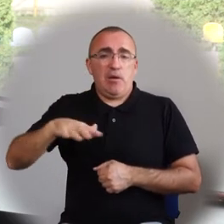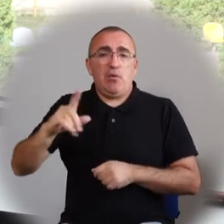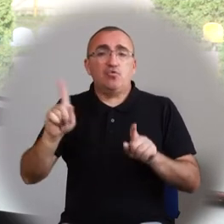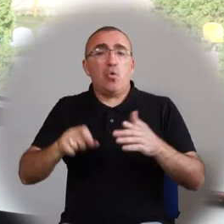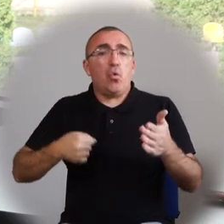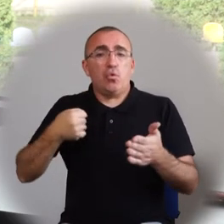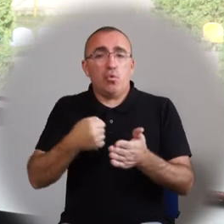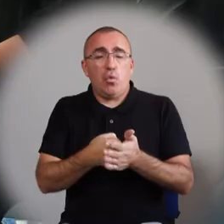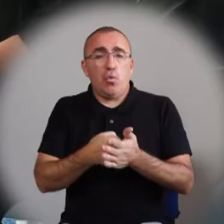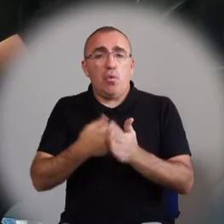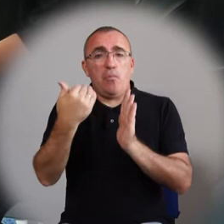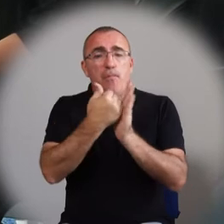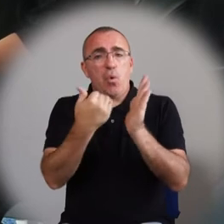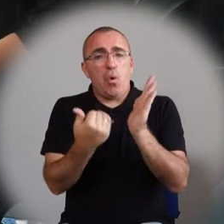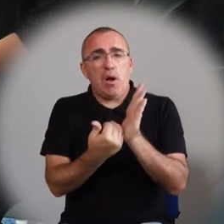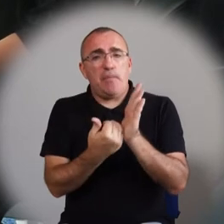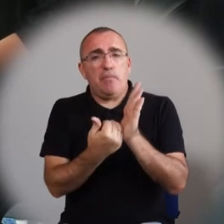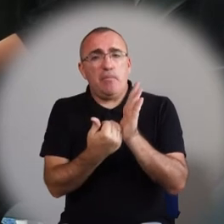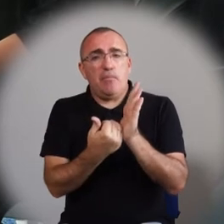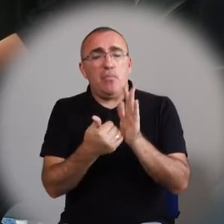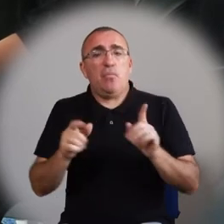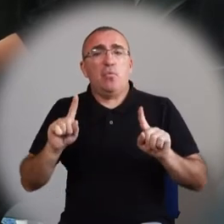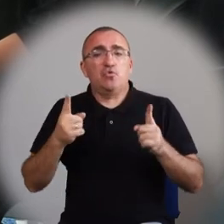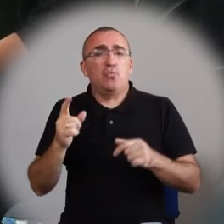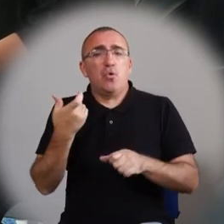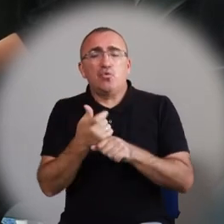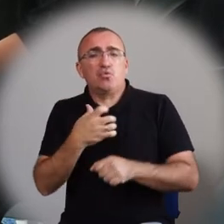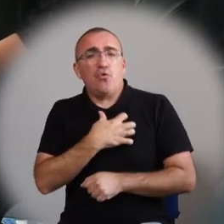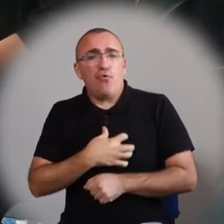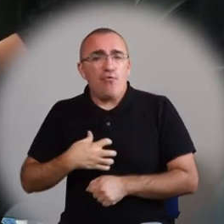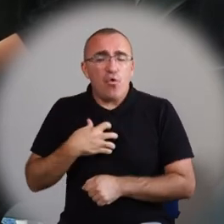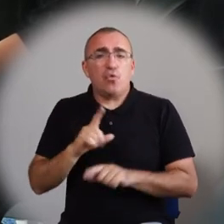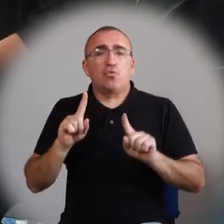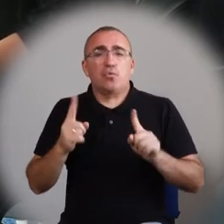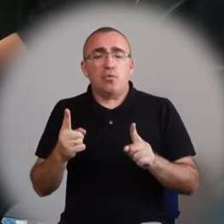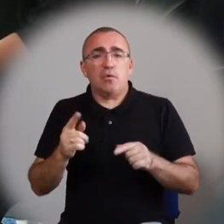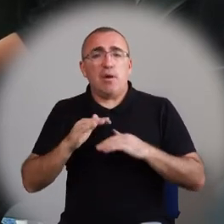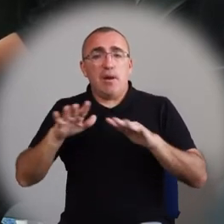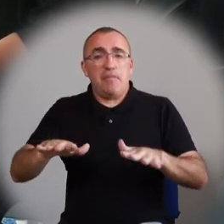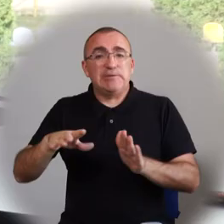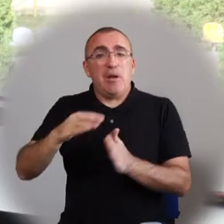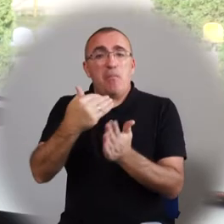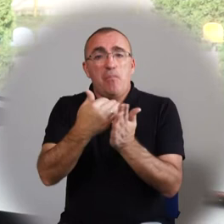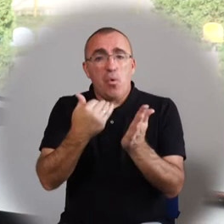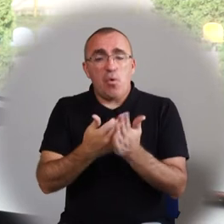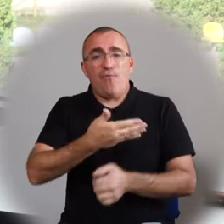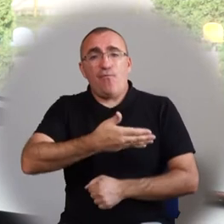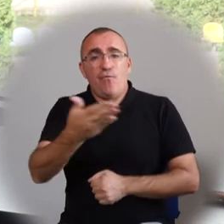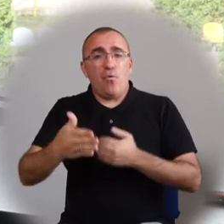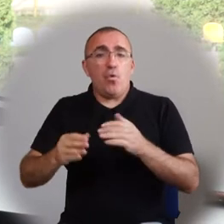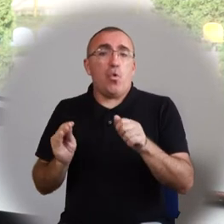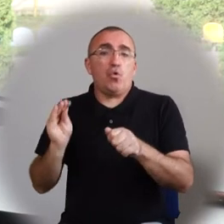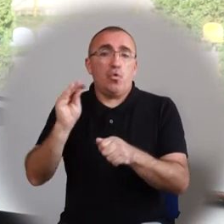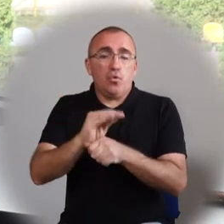25 територій. Щодо програм, чому дуже важливо? Тому що місцеві